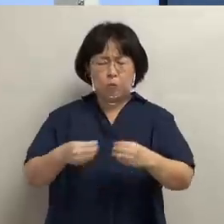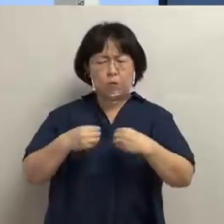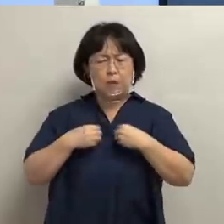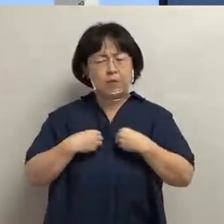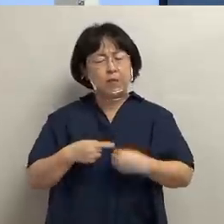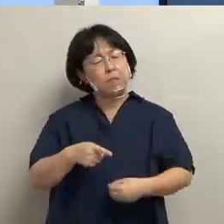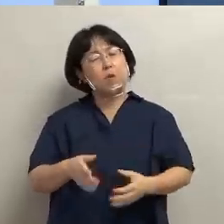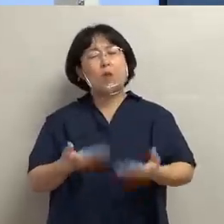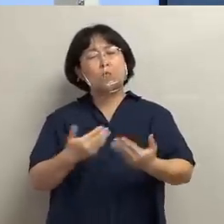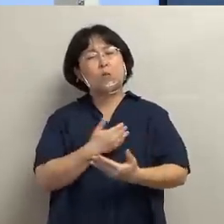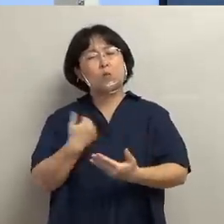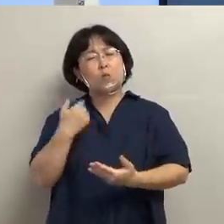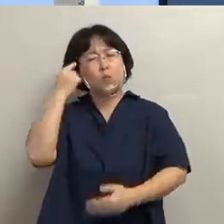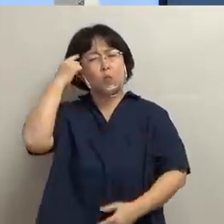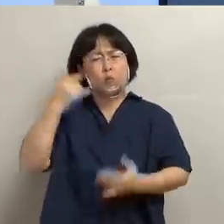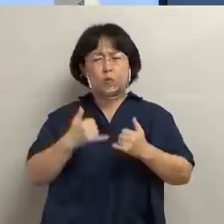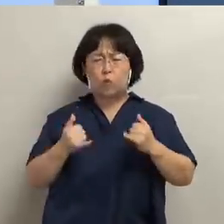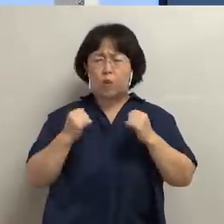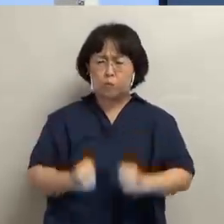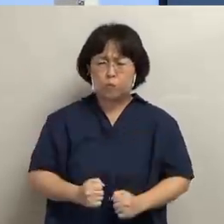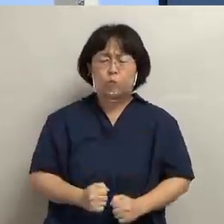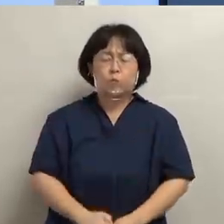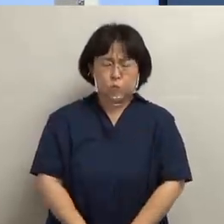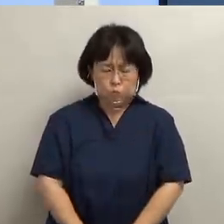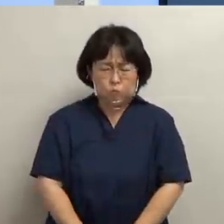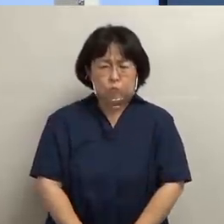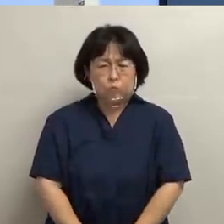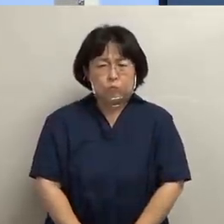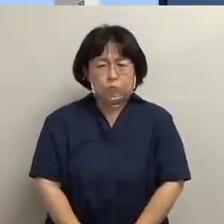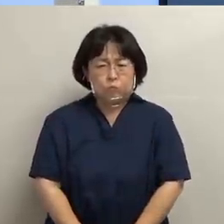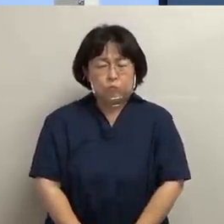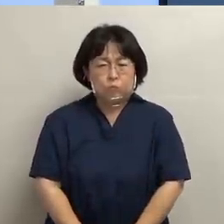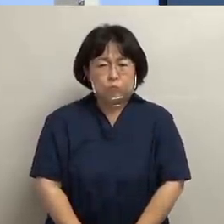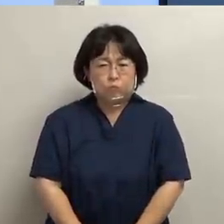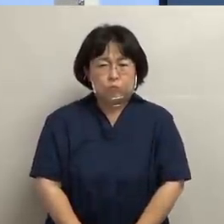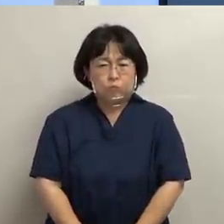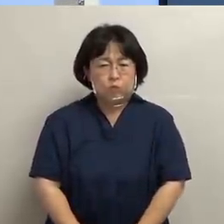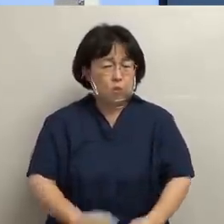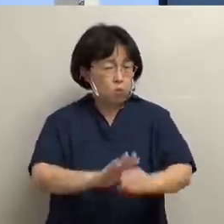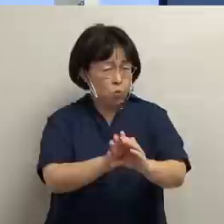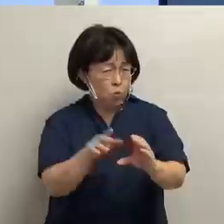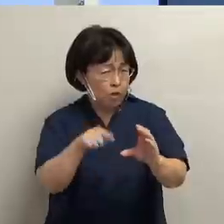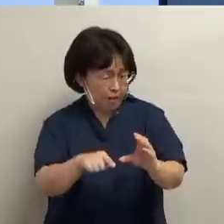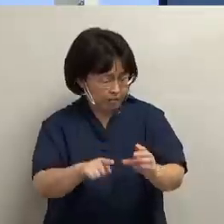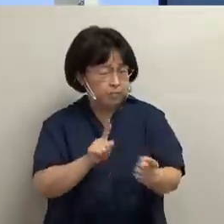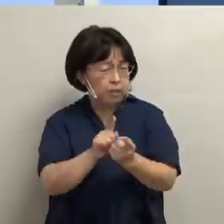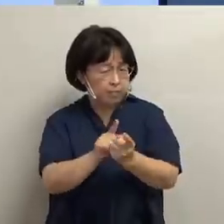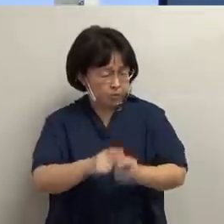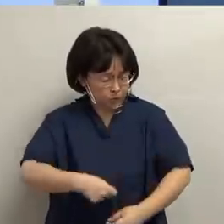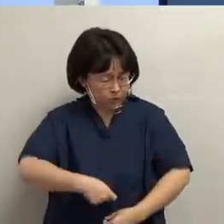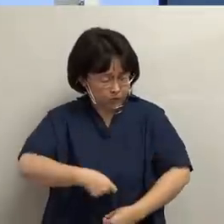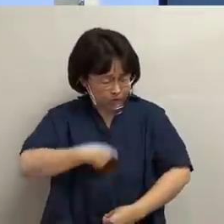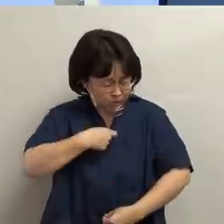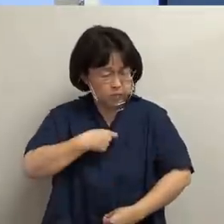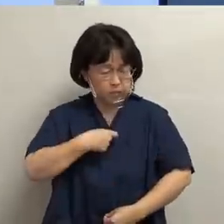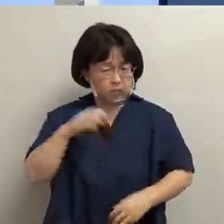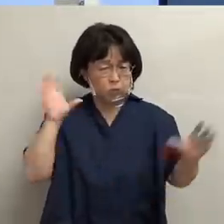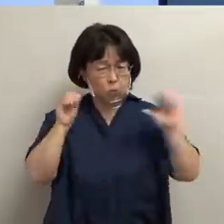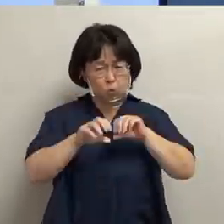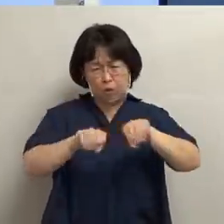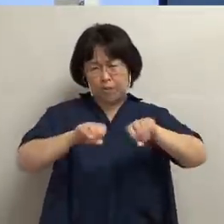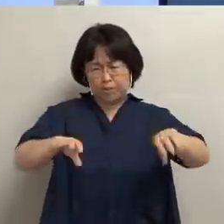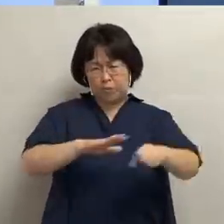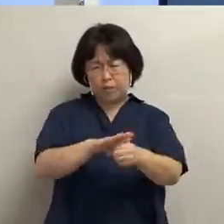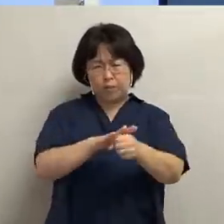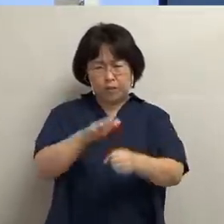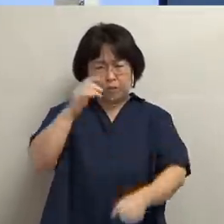明日 aこのためエアー改めてこれに対する正確な情報オーナーシーンが重要だと考えています昨日のに